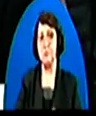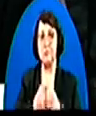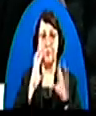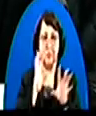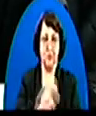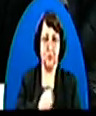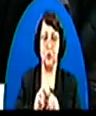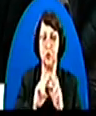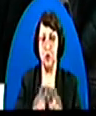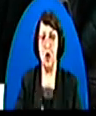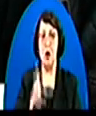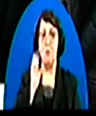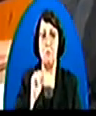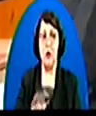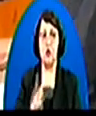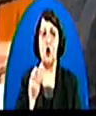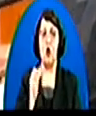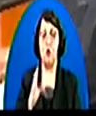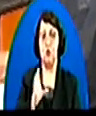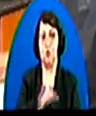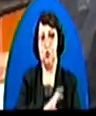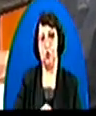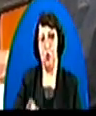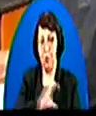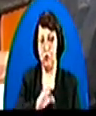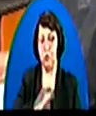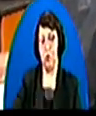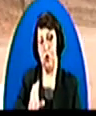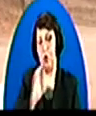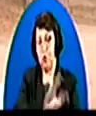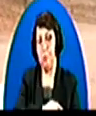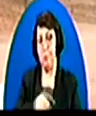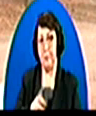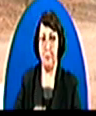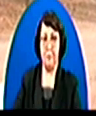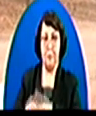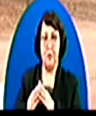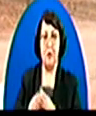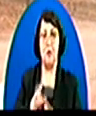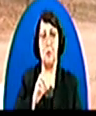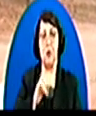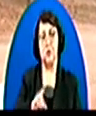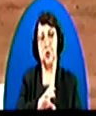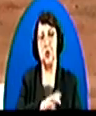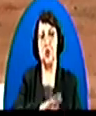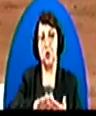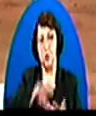суманд сургуулийн өртгөлийн барилга, Бэрх тосгонд 5.7 тэрүүн төгрөгийн өртгөтэй шин дулааны